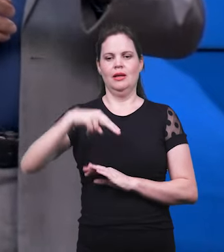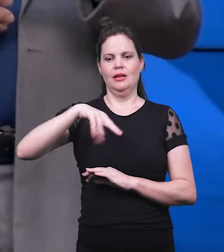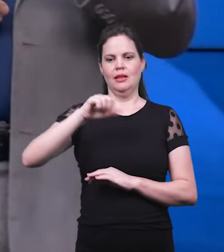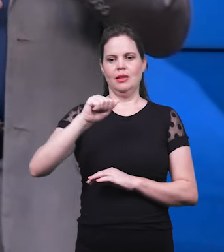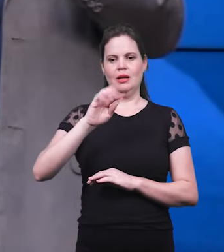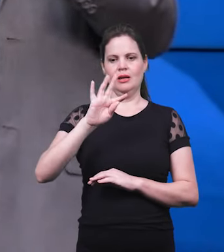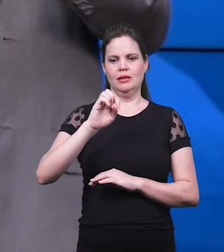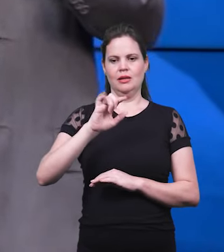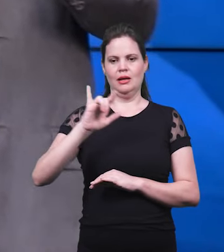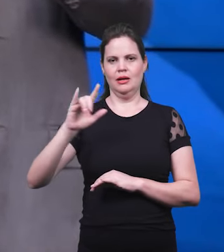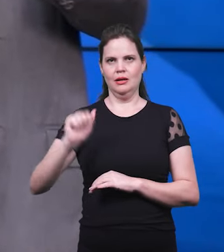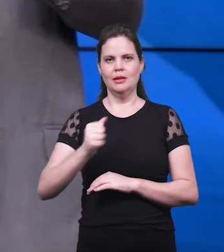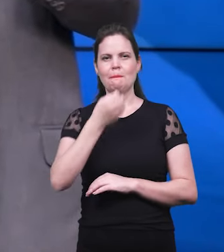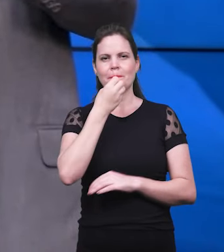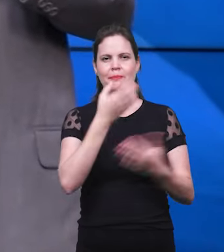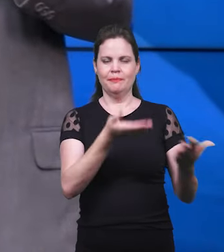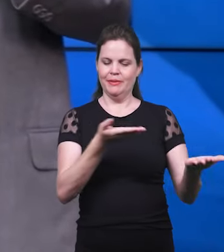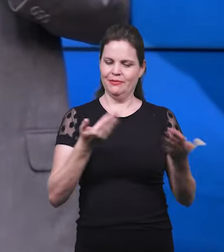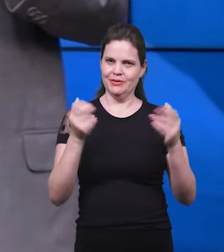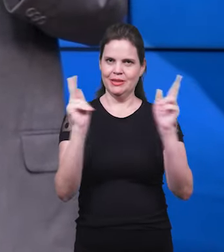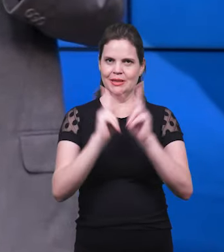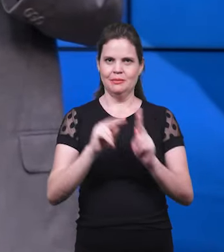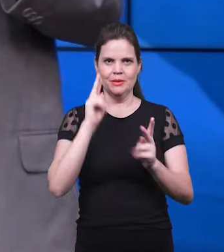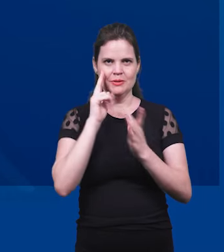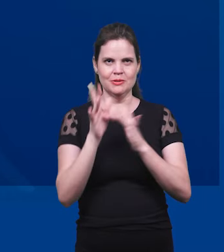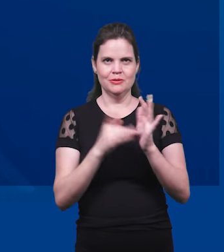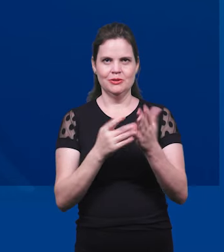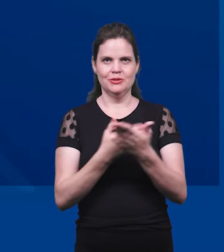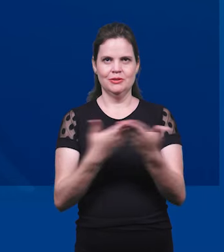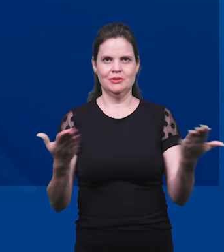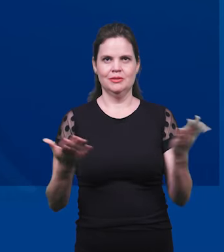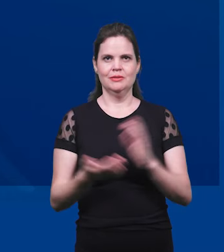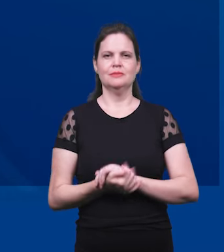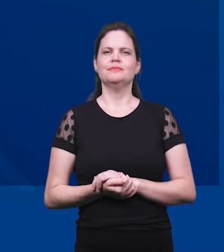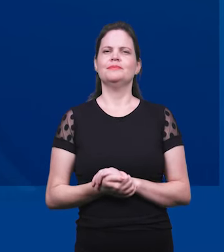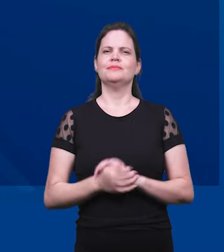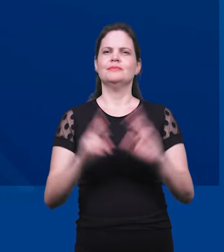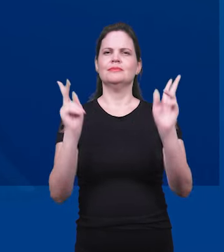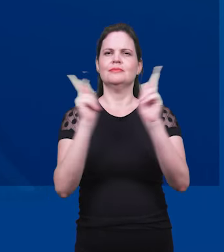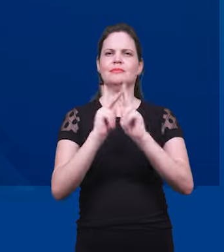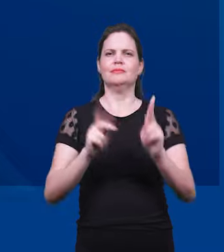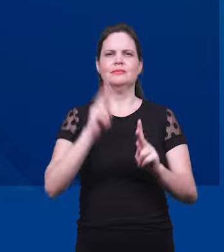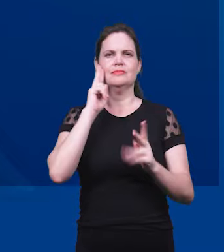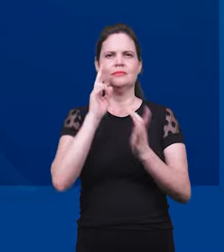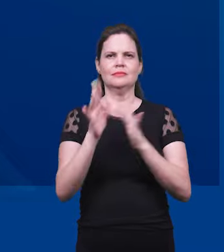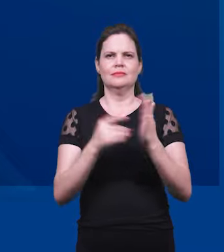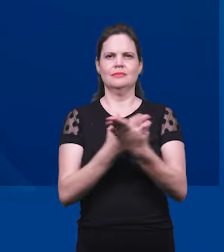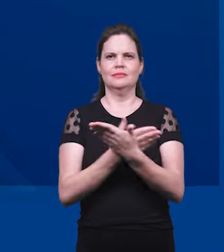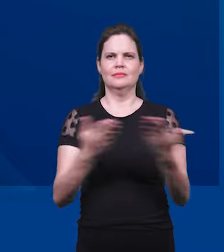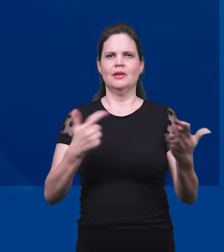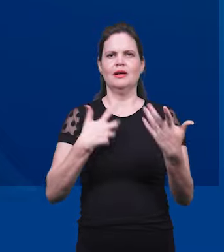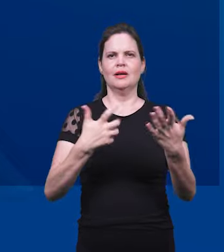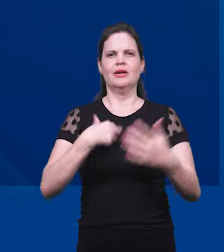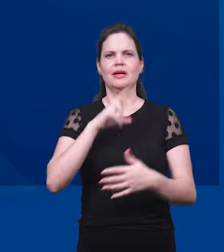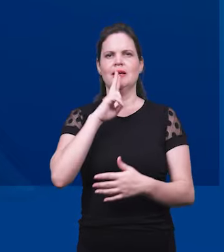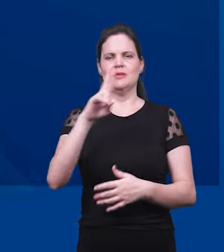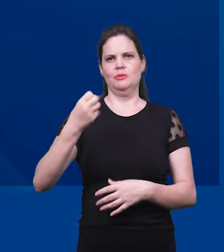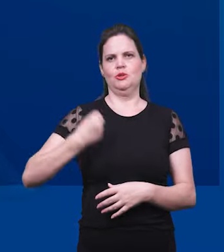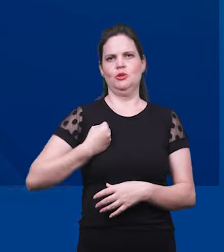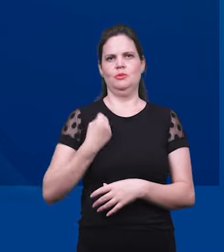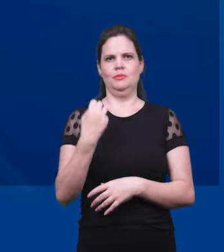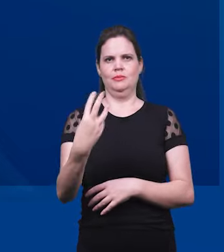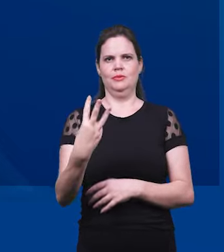Natália, muito bem-vinda, irmã, a paz do Senhor Jesus. Мир Божий всем братьям и сестрам. Я хочу ответить на третий